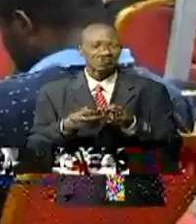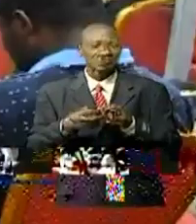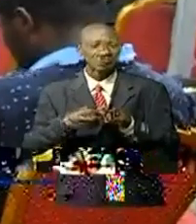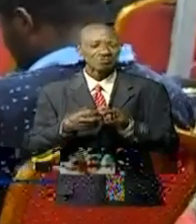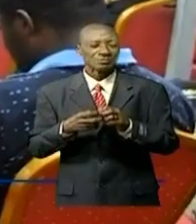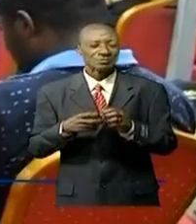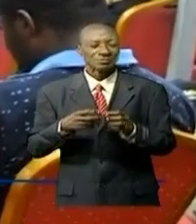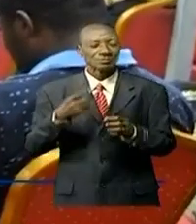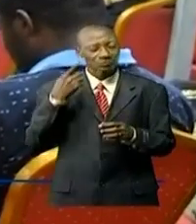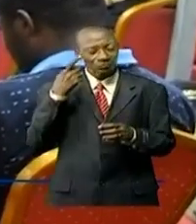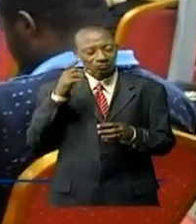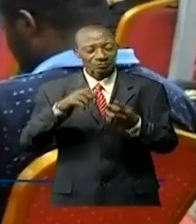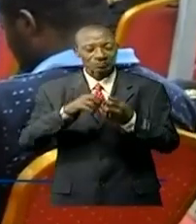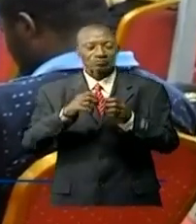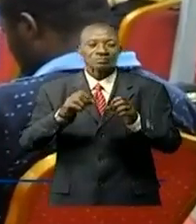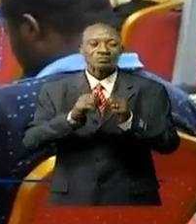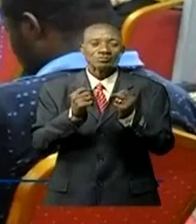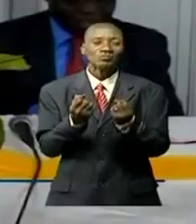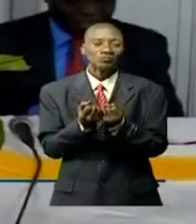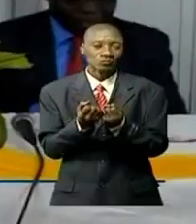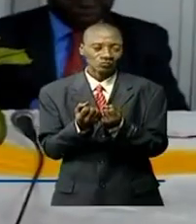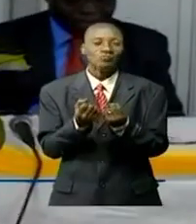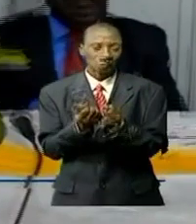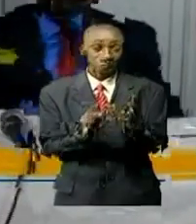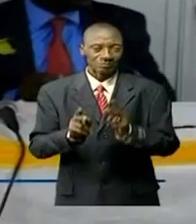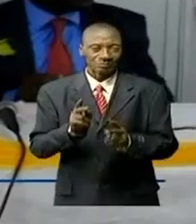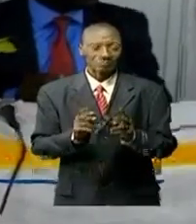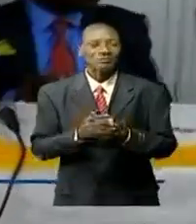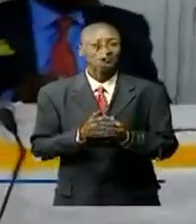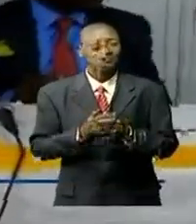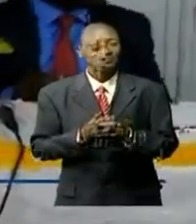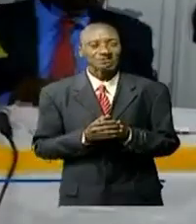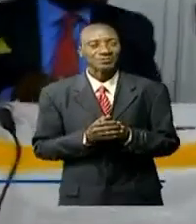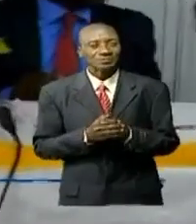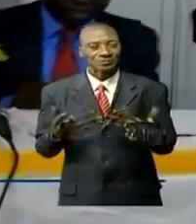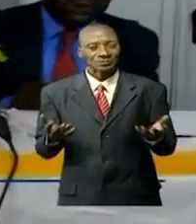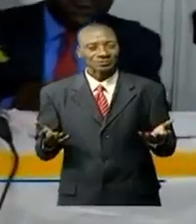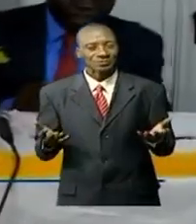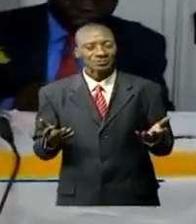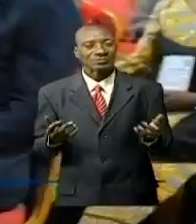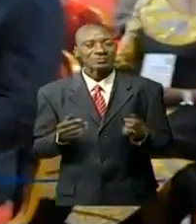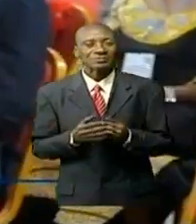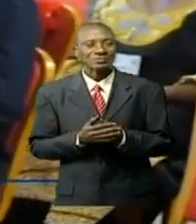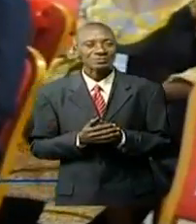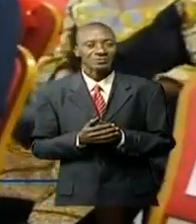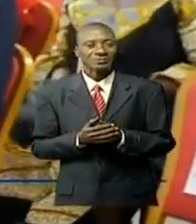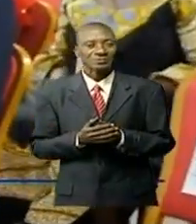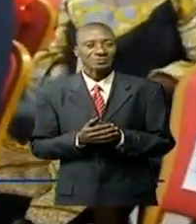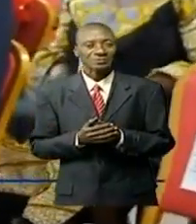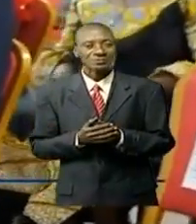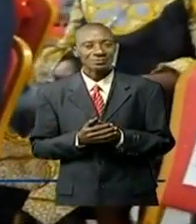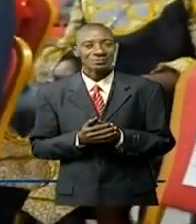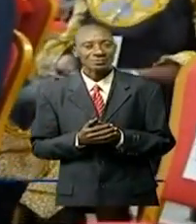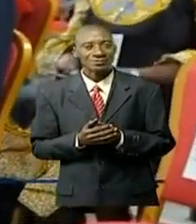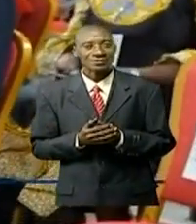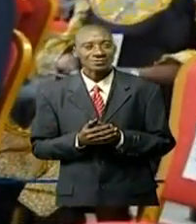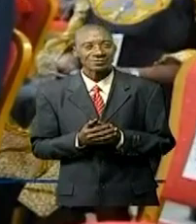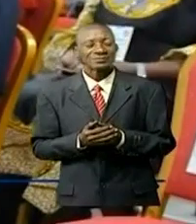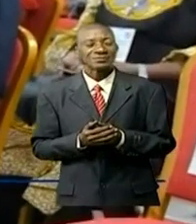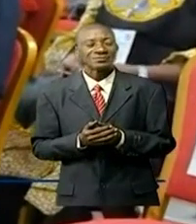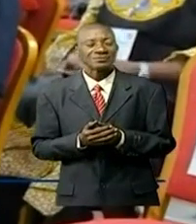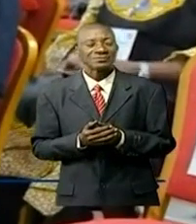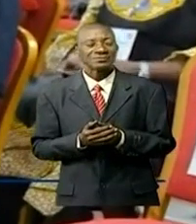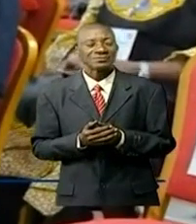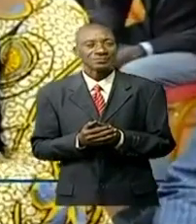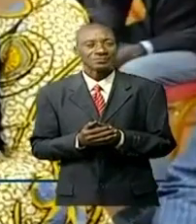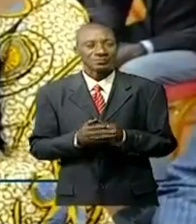acteurs sociaux bien formés qui doivent assurer ces services. C'est à cette fin que le Centre de criminologie et pathologie sociale,